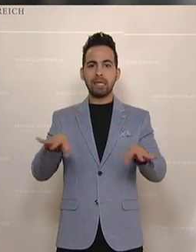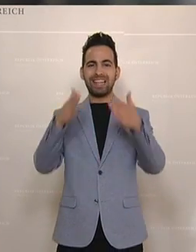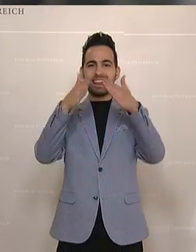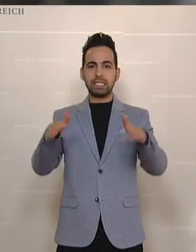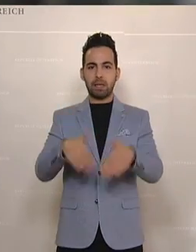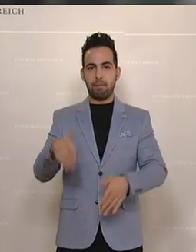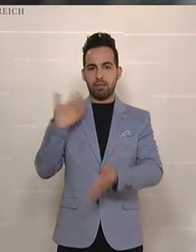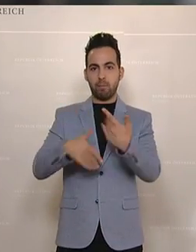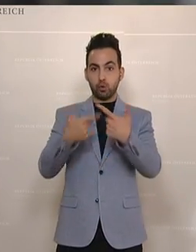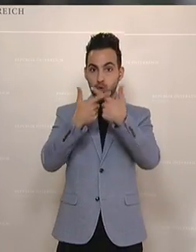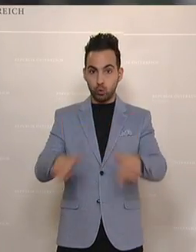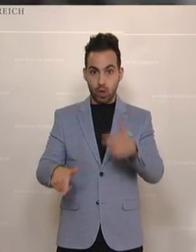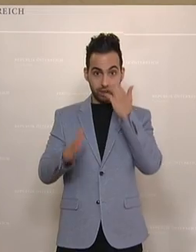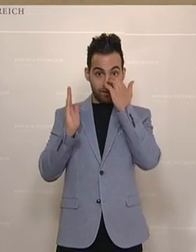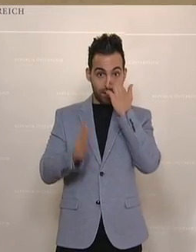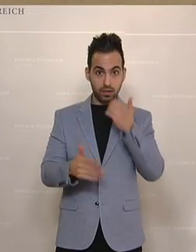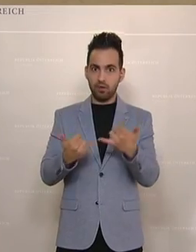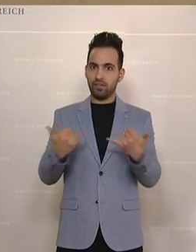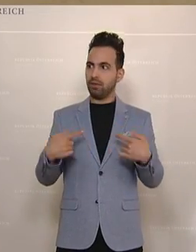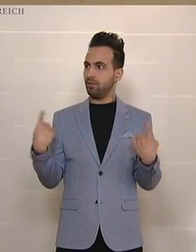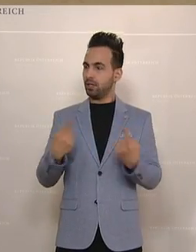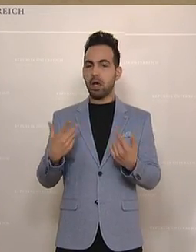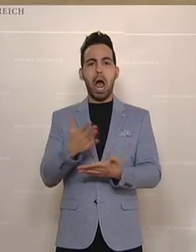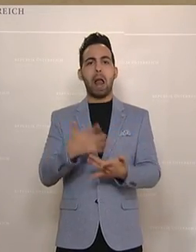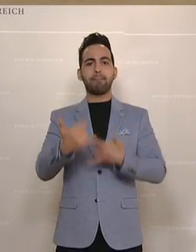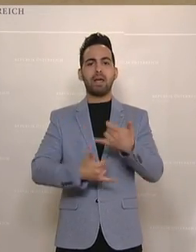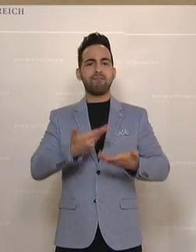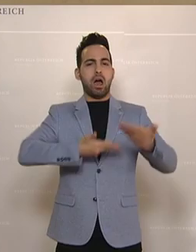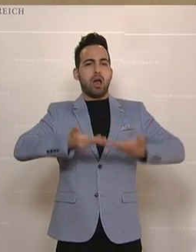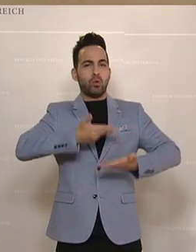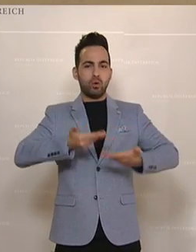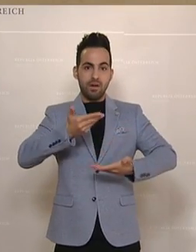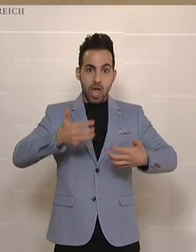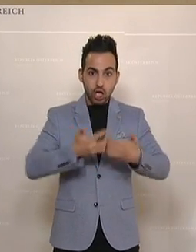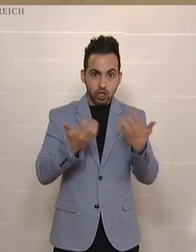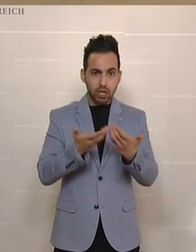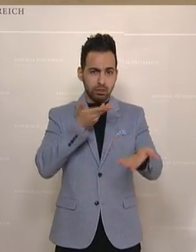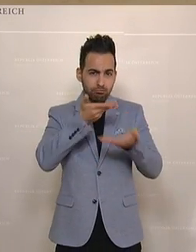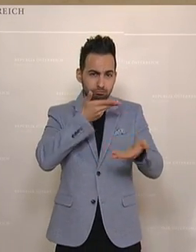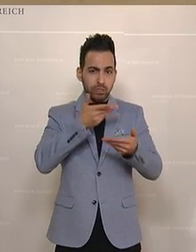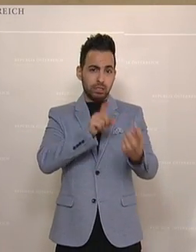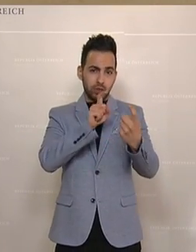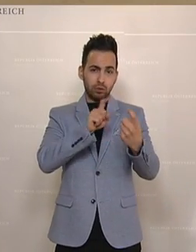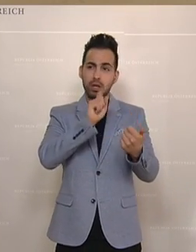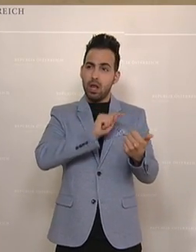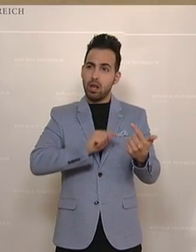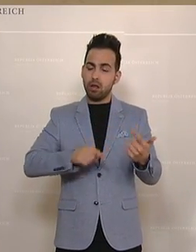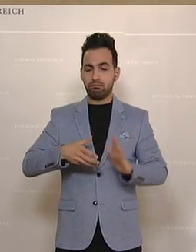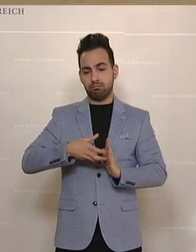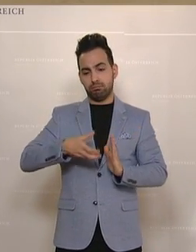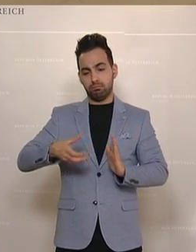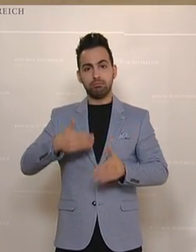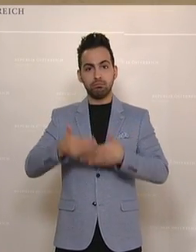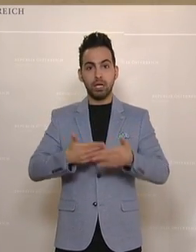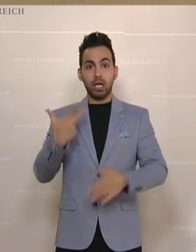ersten. Und wie sind wir dagestanden nach einem halben Jahr Verhandlungen mit den Herstellern, nach etlichen Diskussionen und Einsätzen,